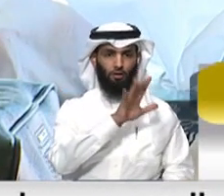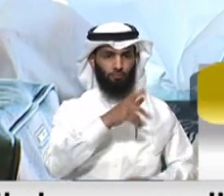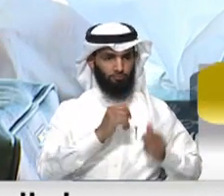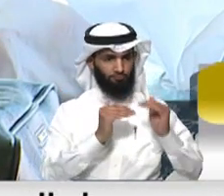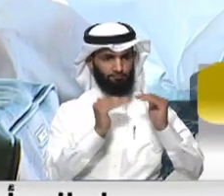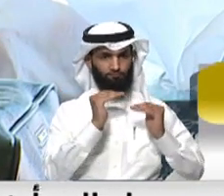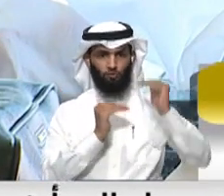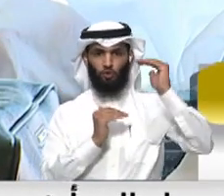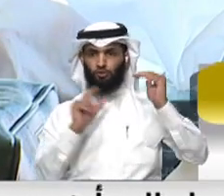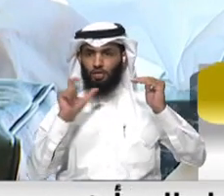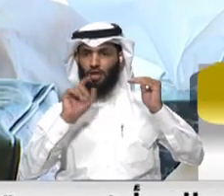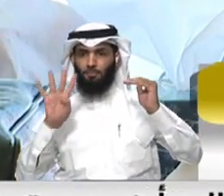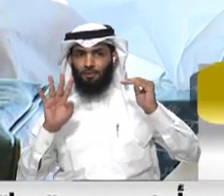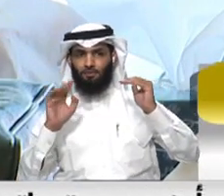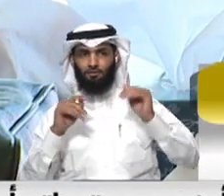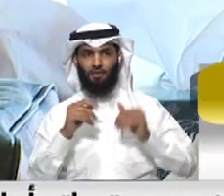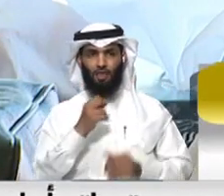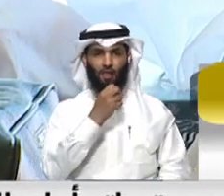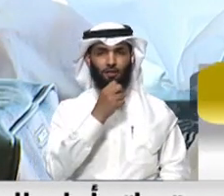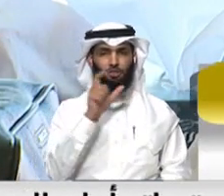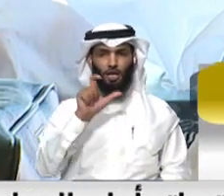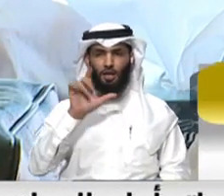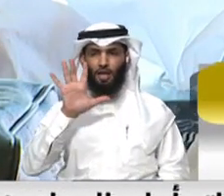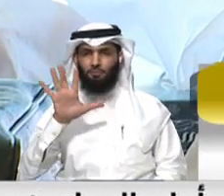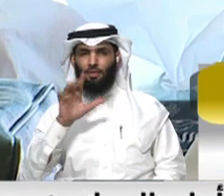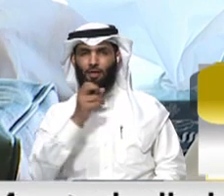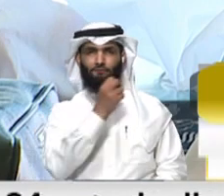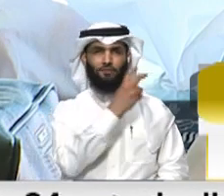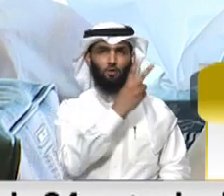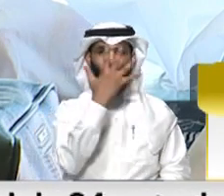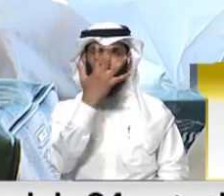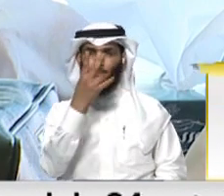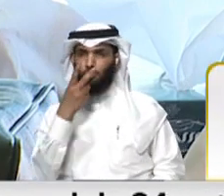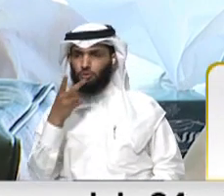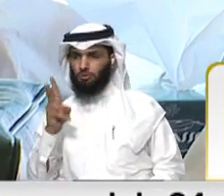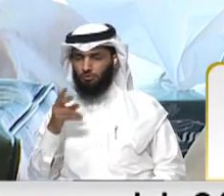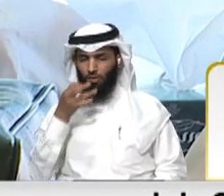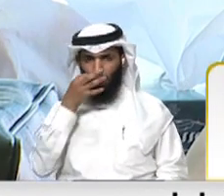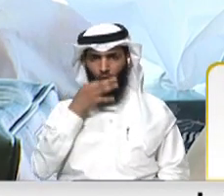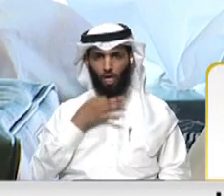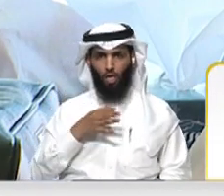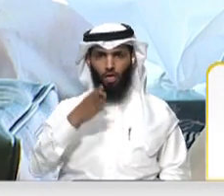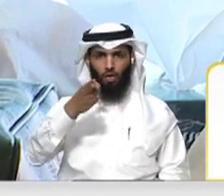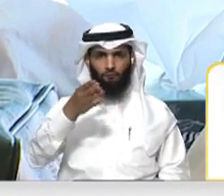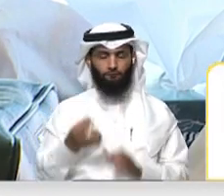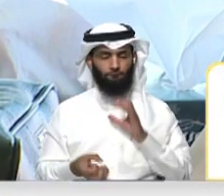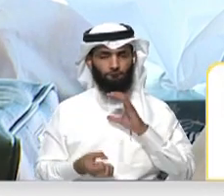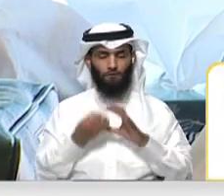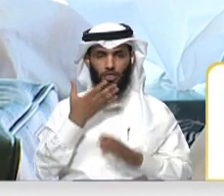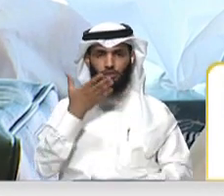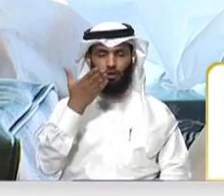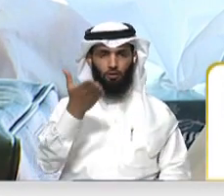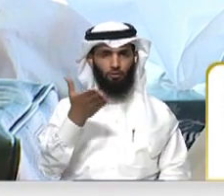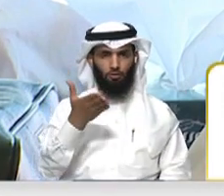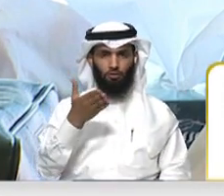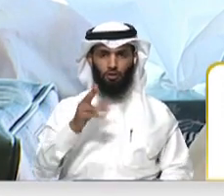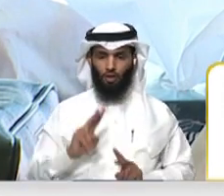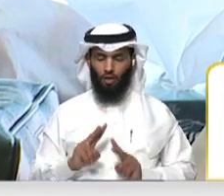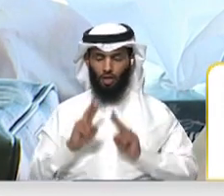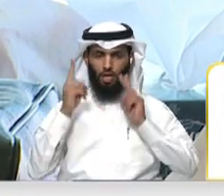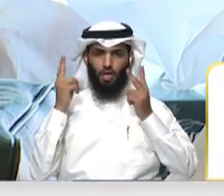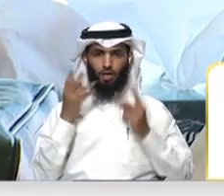سنه 2024 امانه يوجد مفاجات في السيوله يوجد مفاجات في عدد التداولات